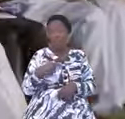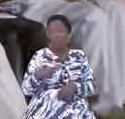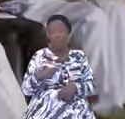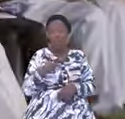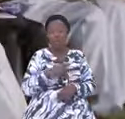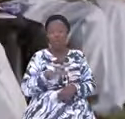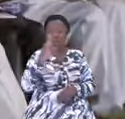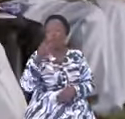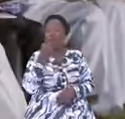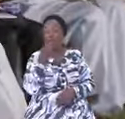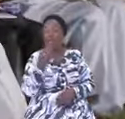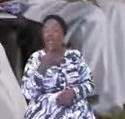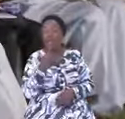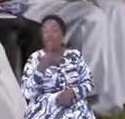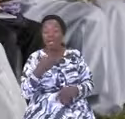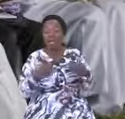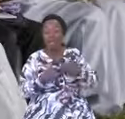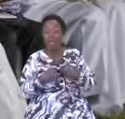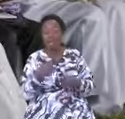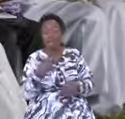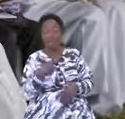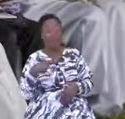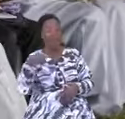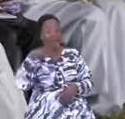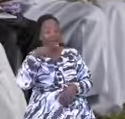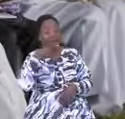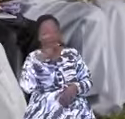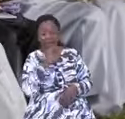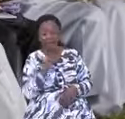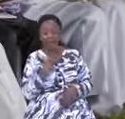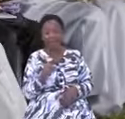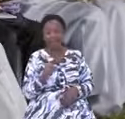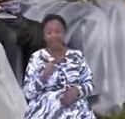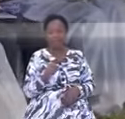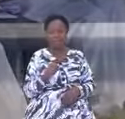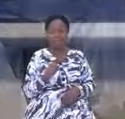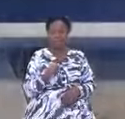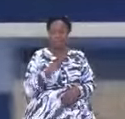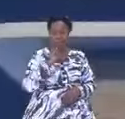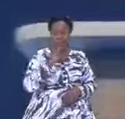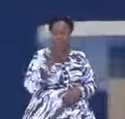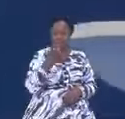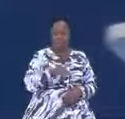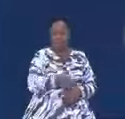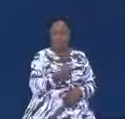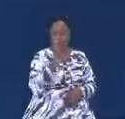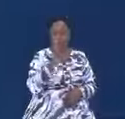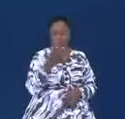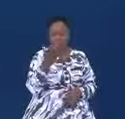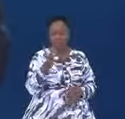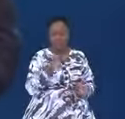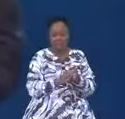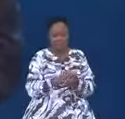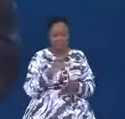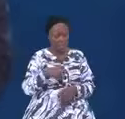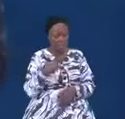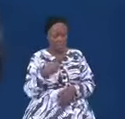volley pro fait le mensonge personne ne peut dire depuis que tiéné